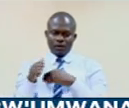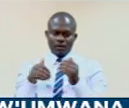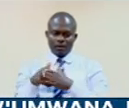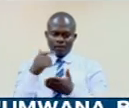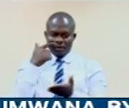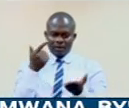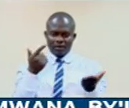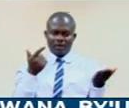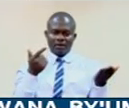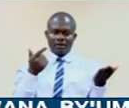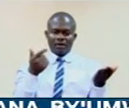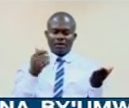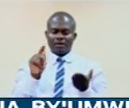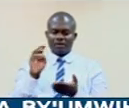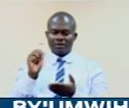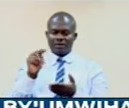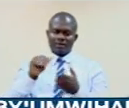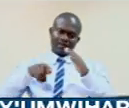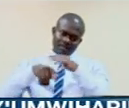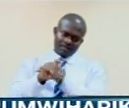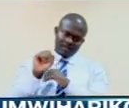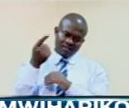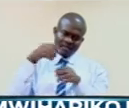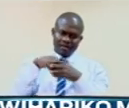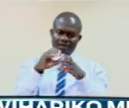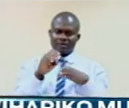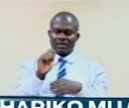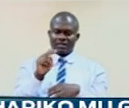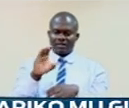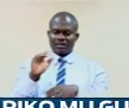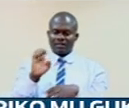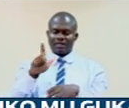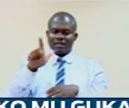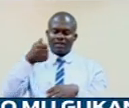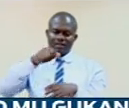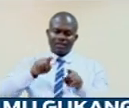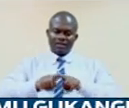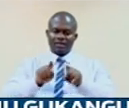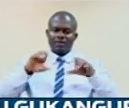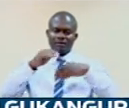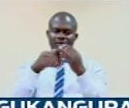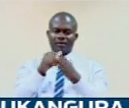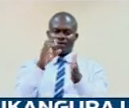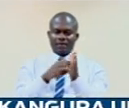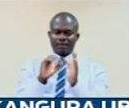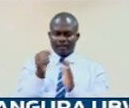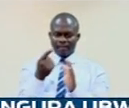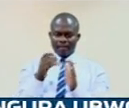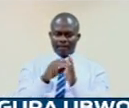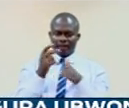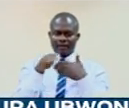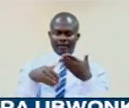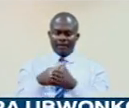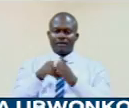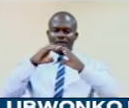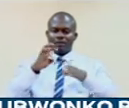gusigirana n'umunyezamu Kimenye Yves aho atsinda igitego cya mbere cy'ikipe ya Etincel. Iki gitego nicyo cyatandukanije ama ikipe yo mu gice cya mbere. Mu gice cya kabiri ikipe